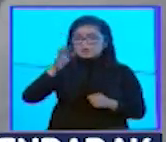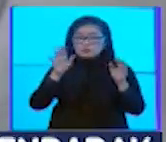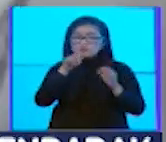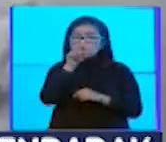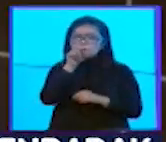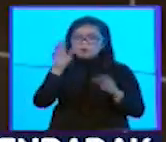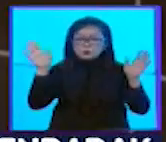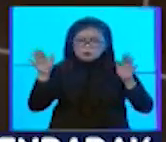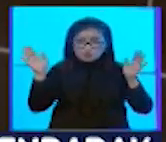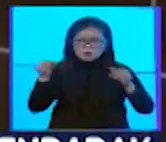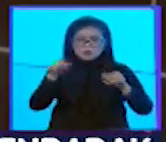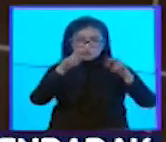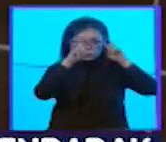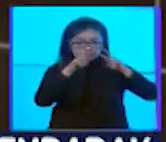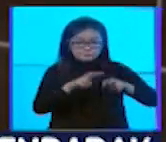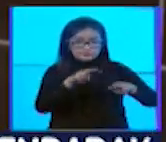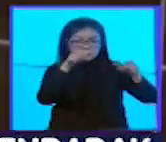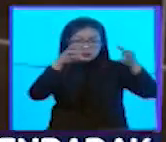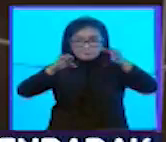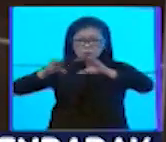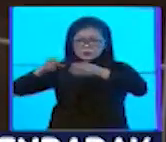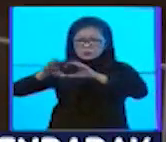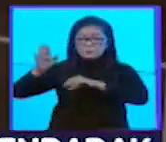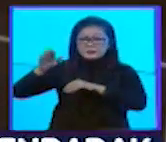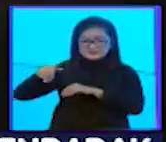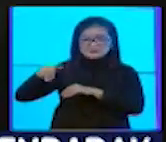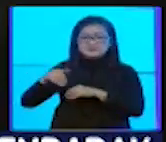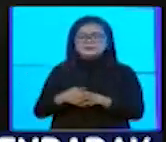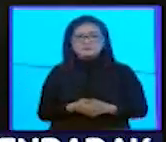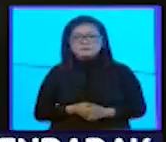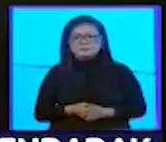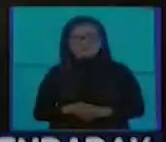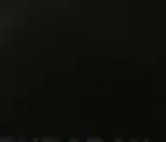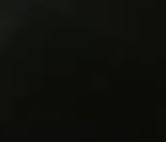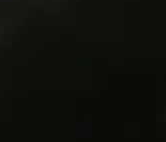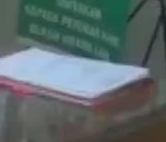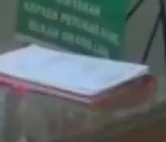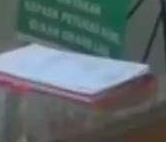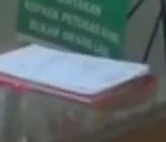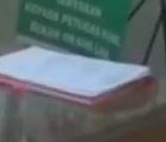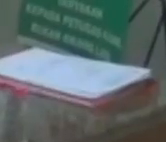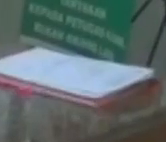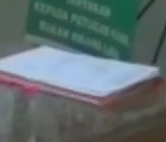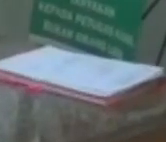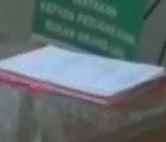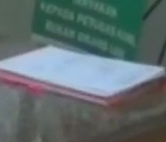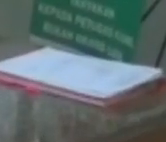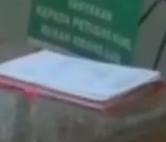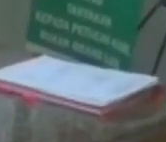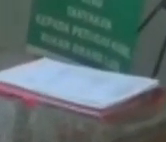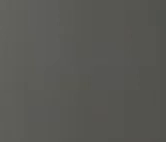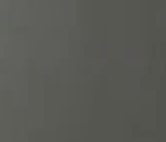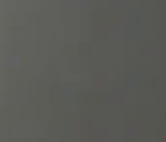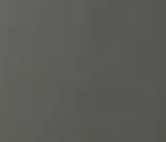uji laboratorium yang meliputi pemeriksaan organ pencernaan, saluran pernapasan, hingga kotoran burung. Pemeriksaan PCR terhadap